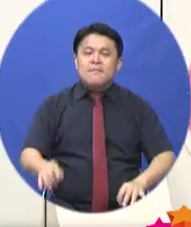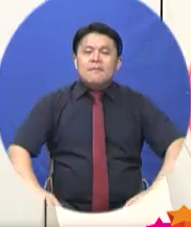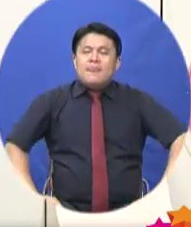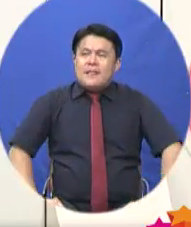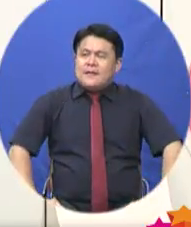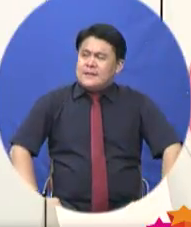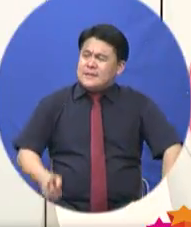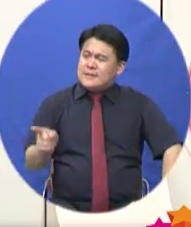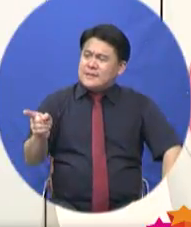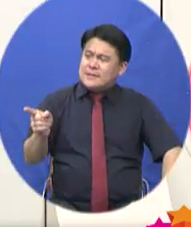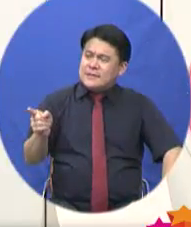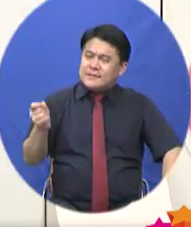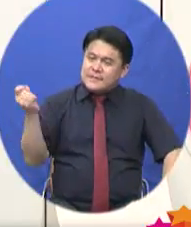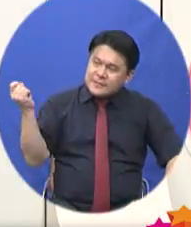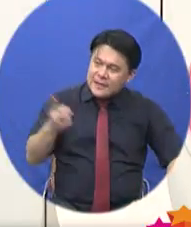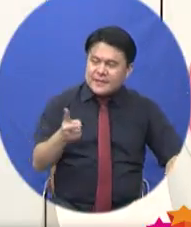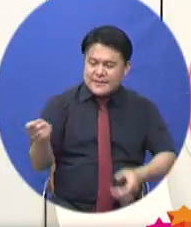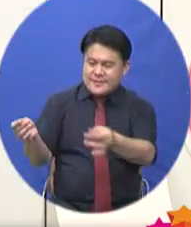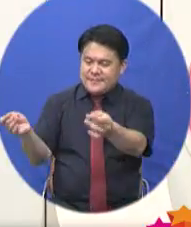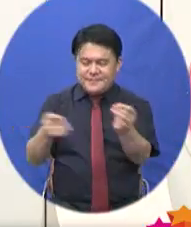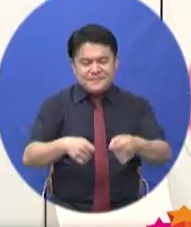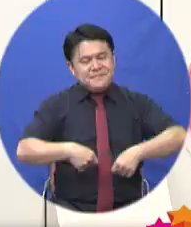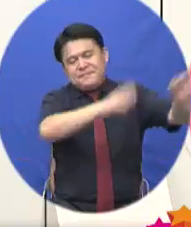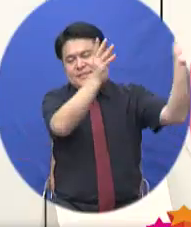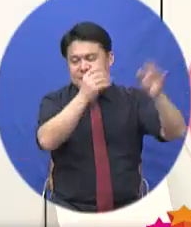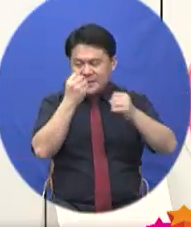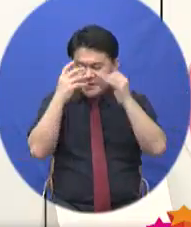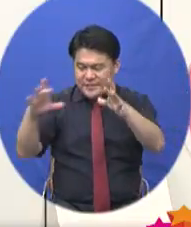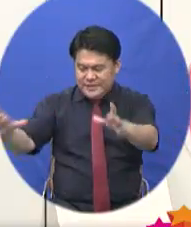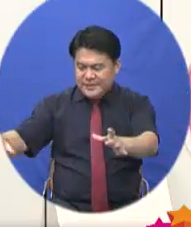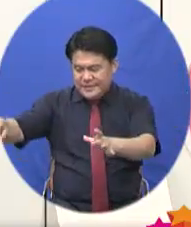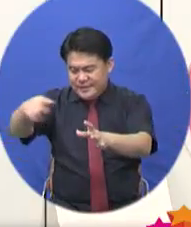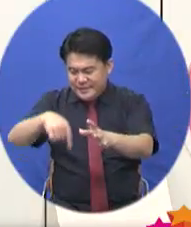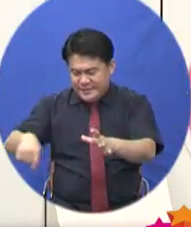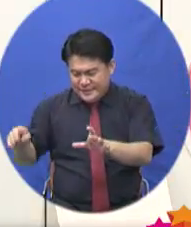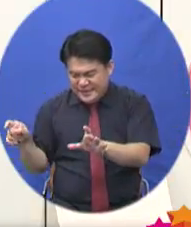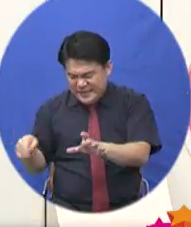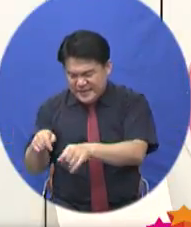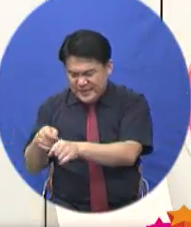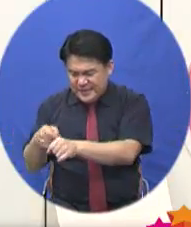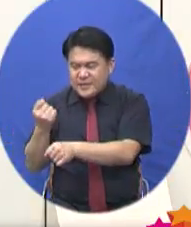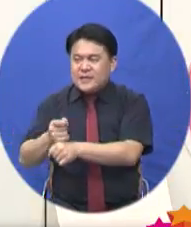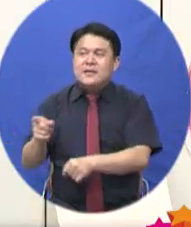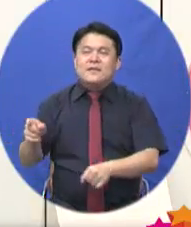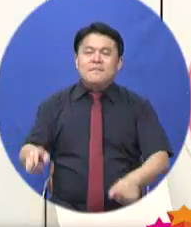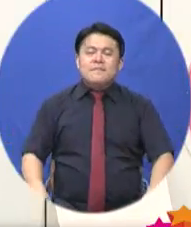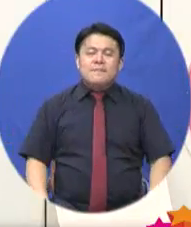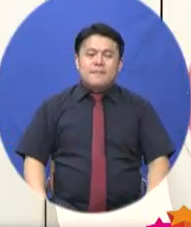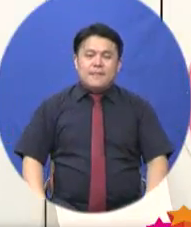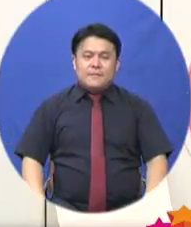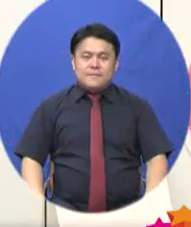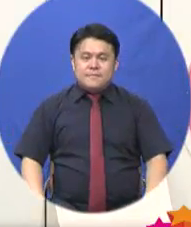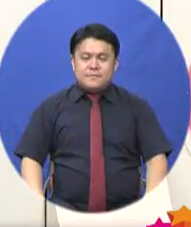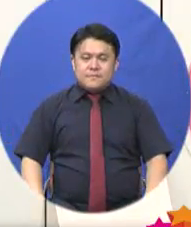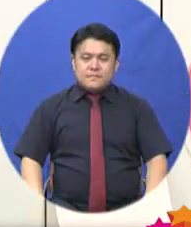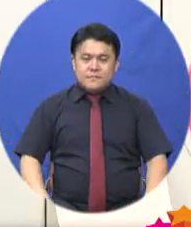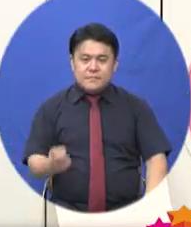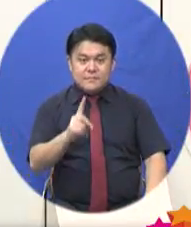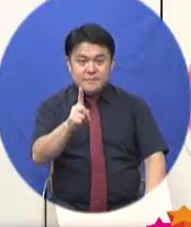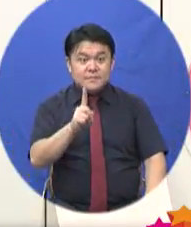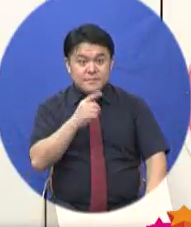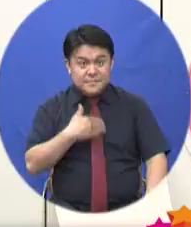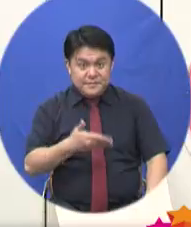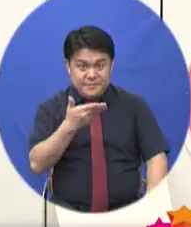네. 그러면은 처음부터 원판 하나 버리는 거예요. 버리고 다시 깎죠. 야. 그리고 요거